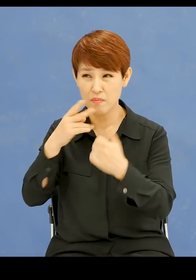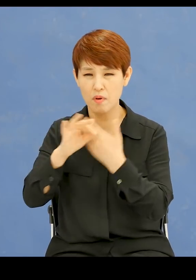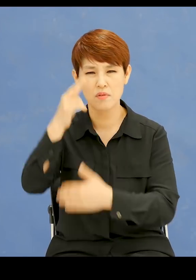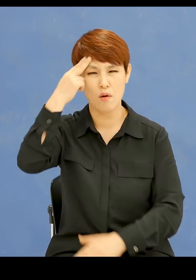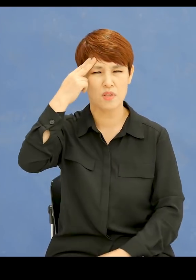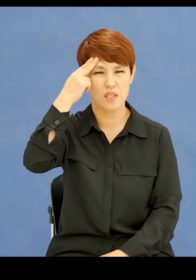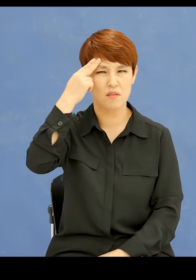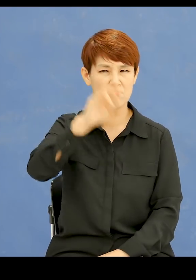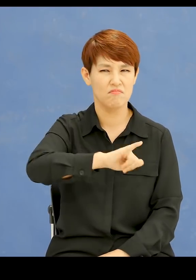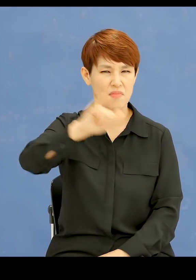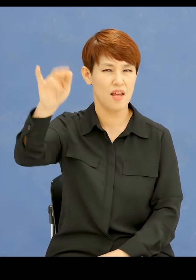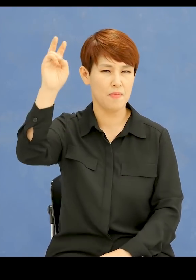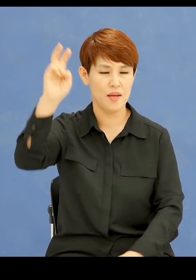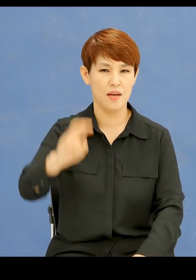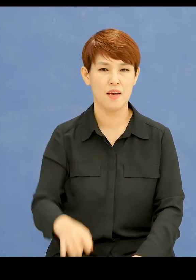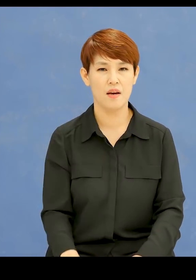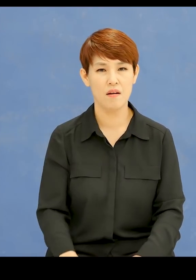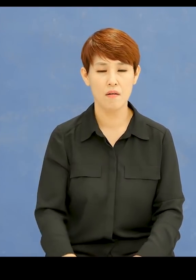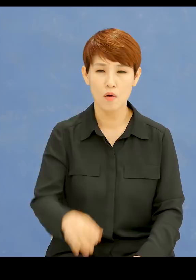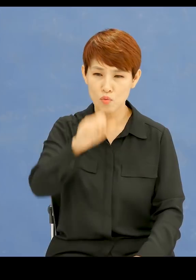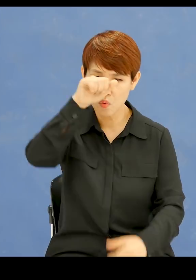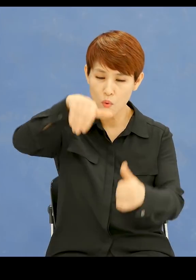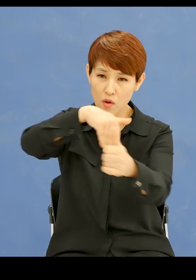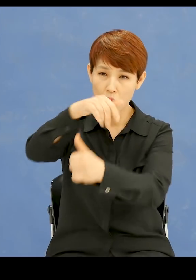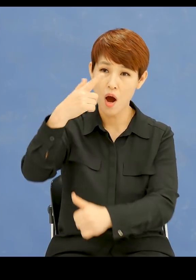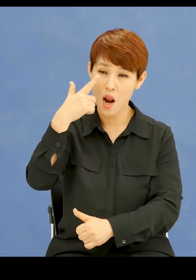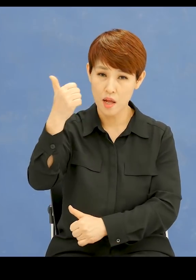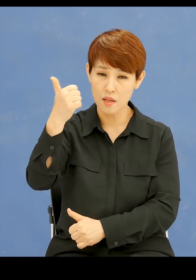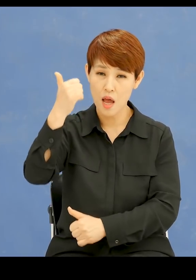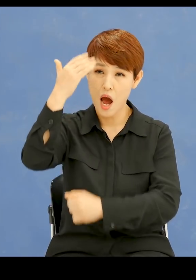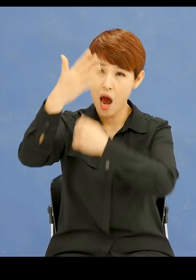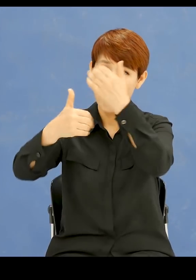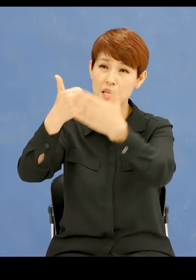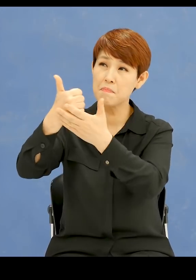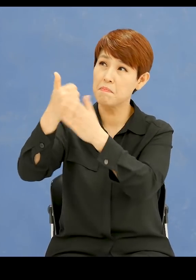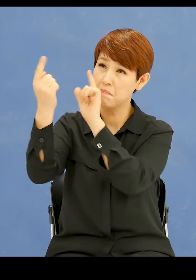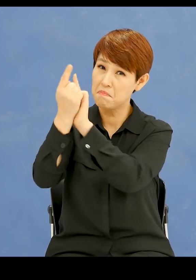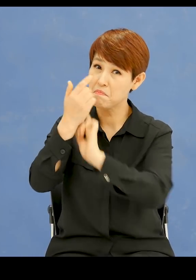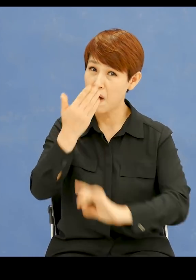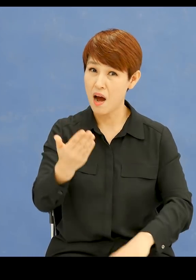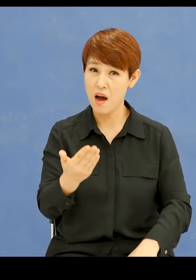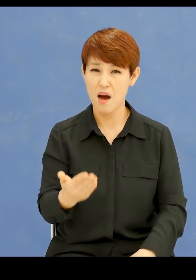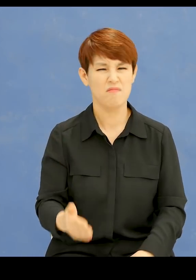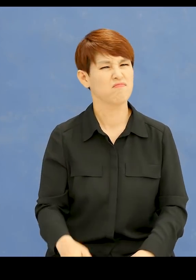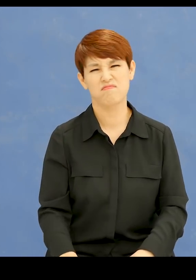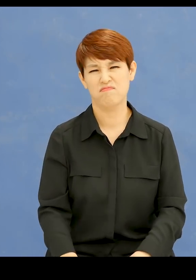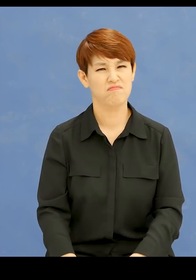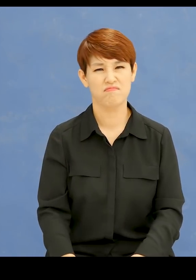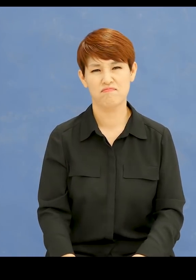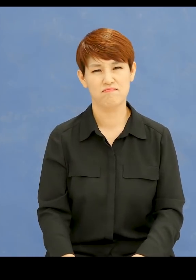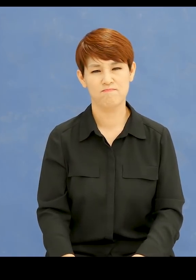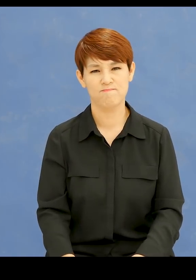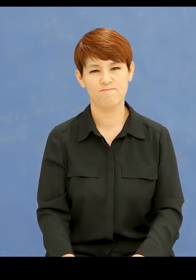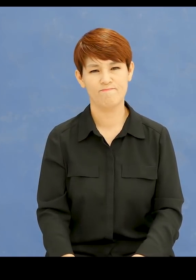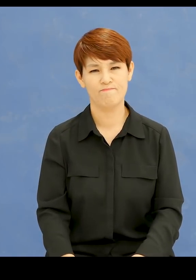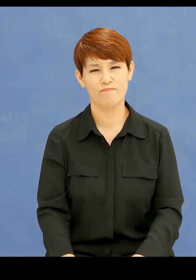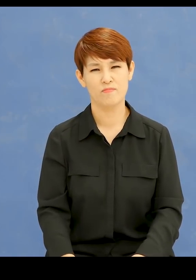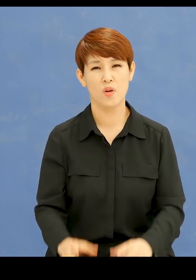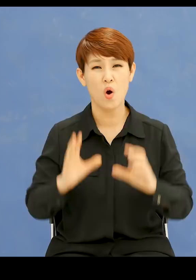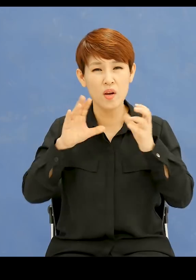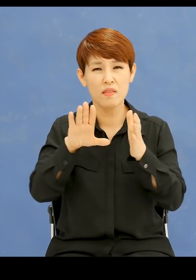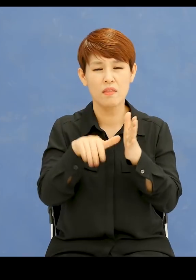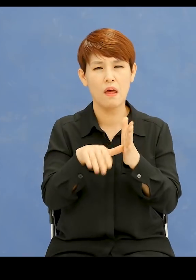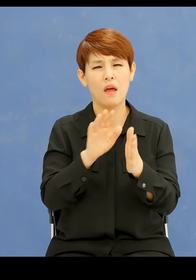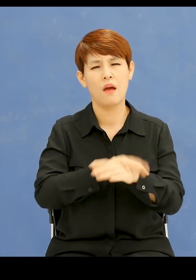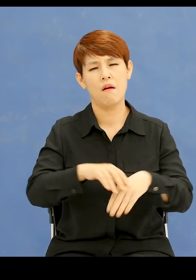아마 제가 하나님을 찾았을까요? 네, 그렇죠. 어떻게 보면은 그런 극한 고난이 어떻게 어렸을 때 그런 염세주의적인